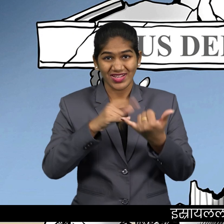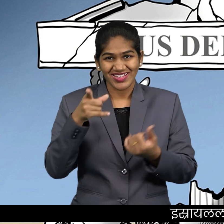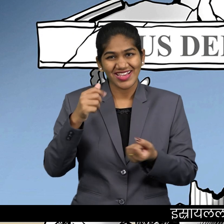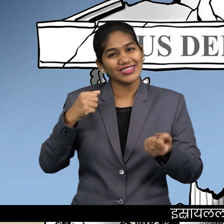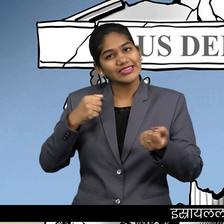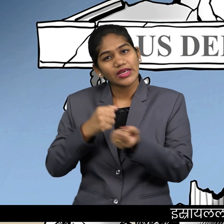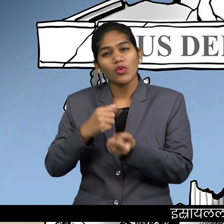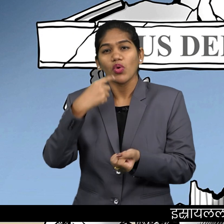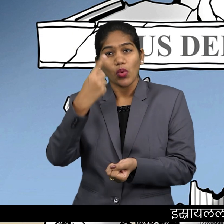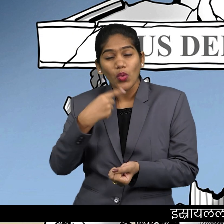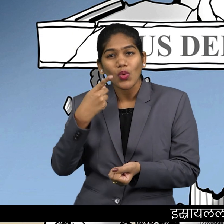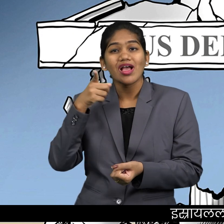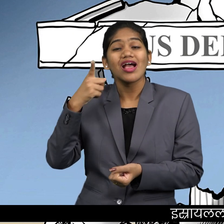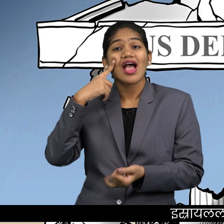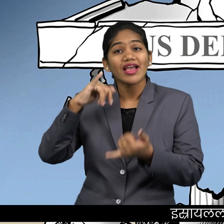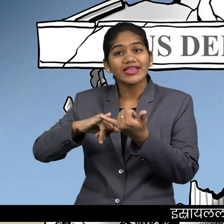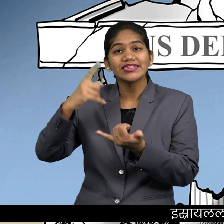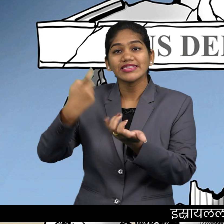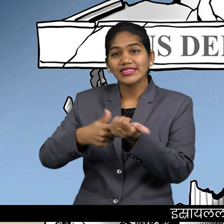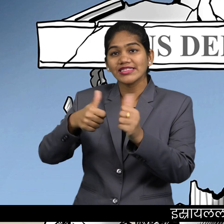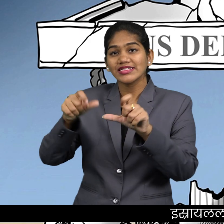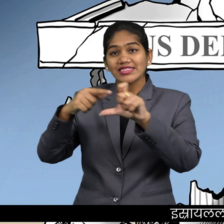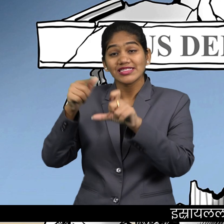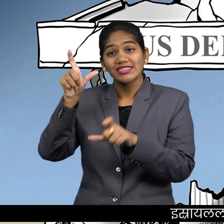इस्रायलला अमेरिकेचा पाठिंबा